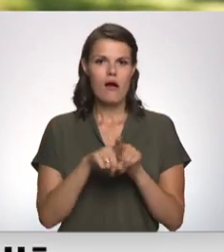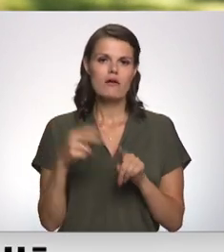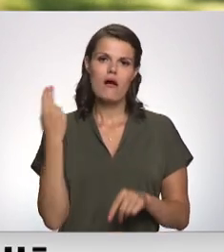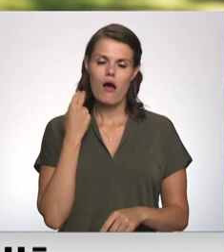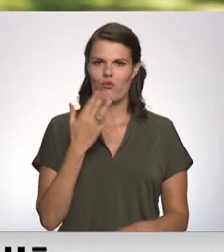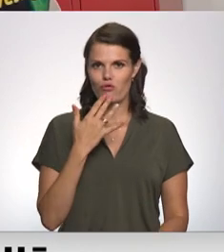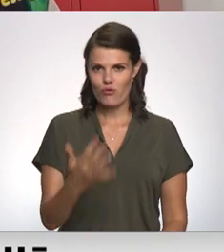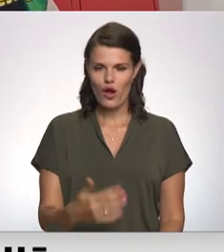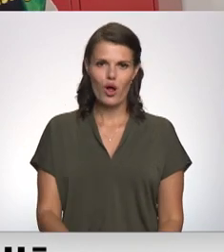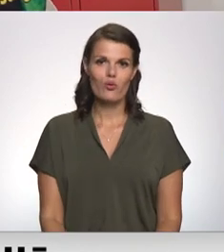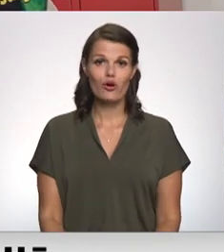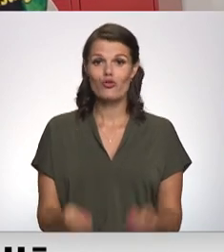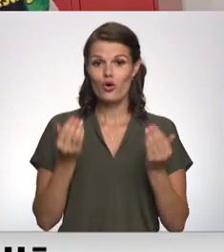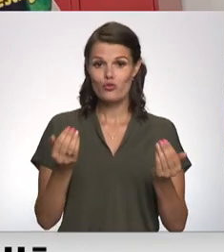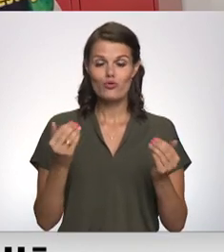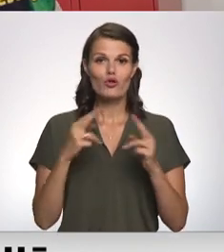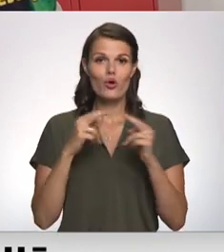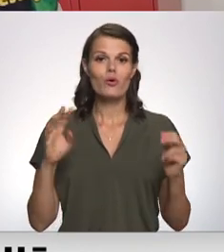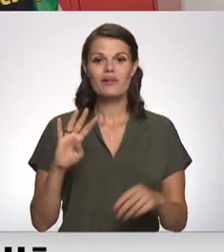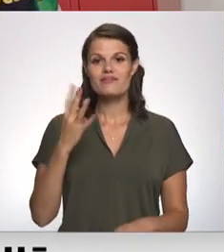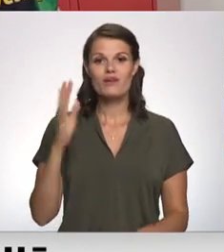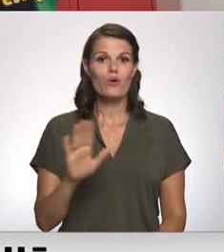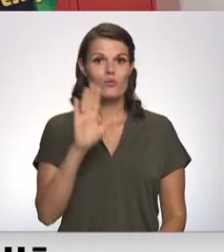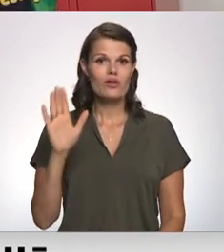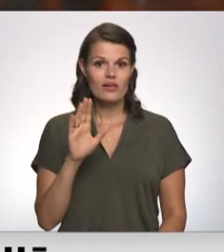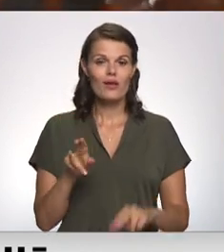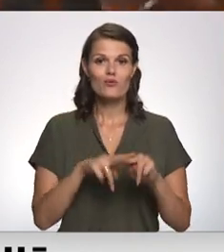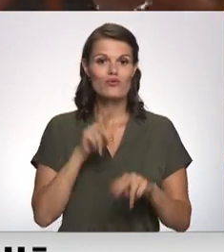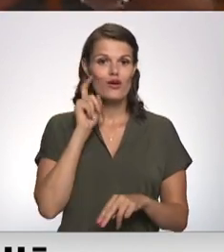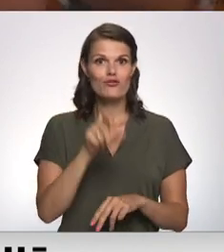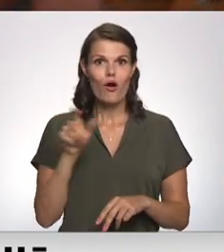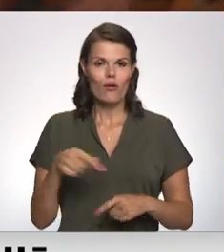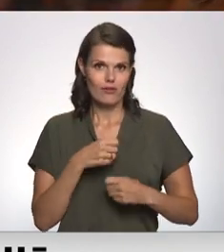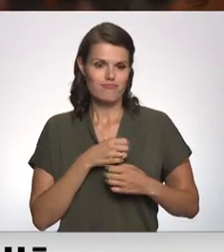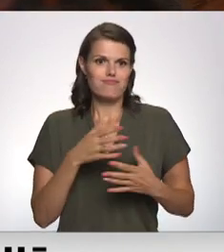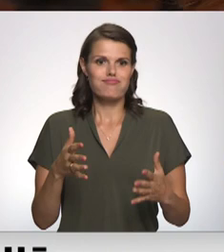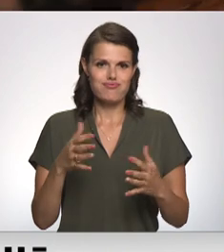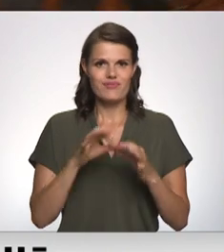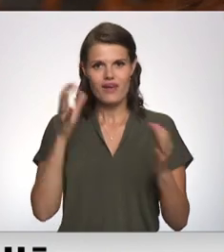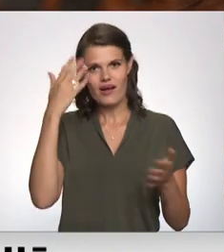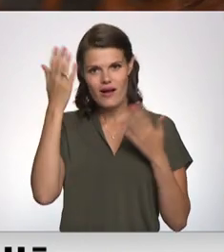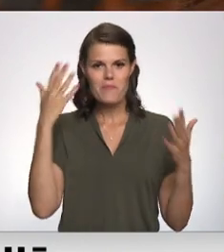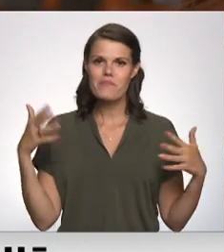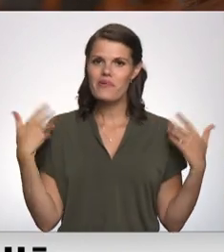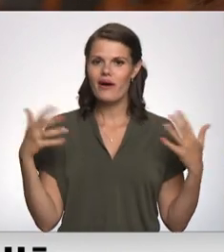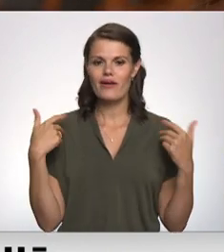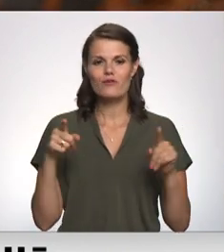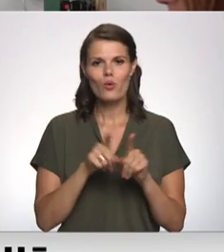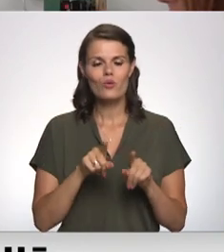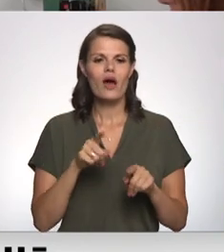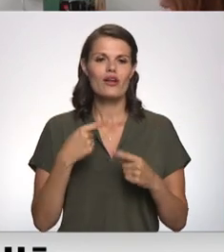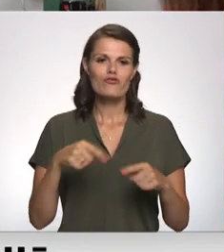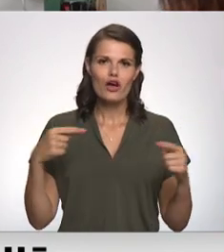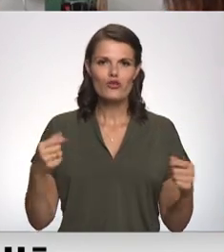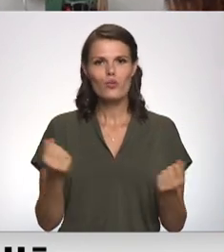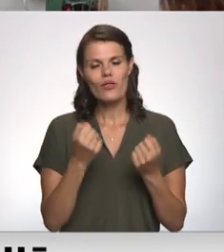valodu. Šodien ir nometnes 4. Diena un jauniešos atvērties bērnišķīgais prieks, turklāt nodarbības veidotas